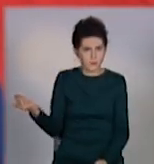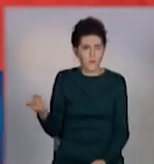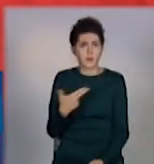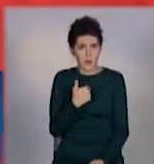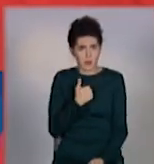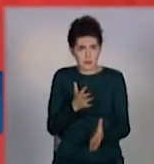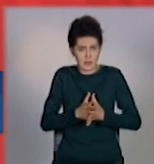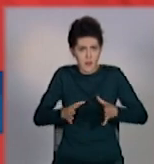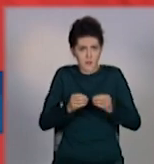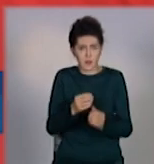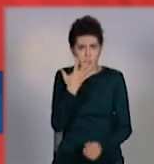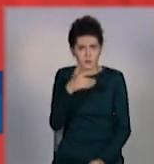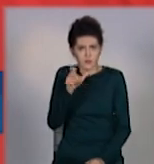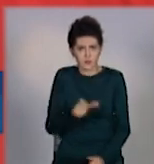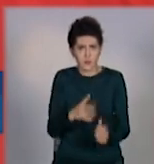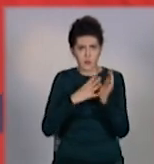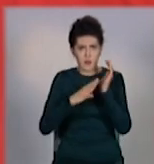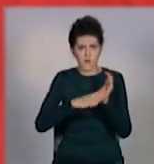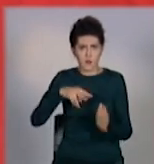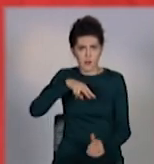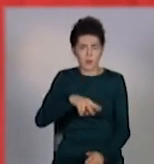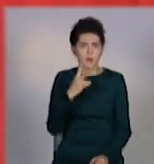чоловік, 90 літрів на 2 дні на